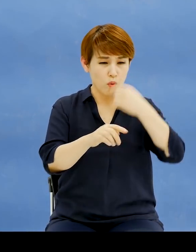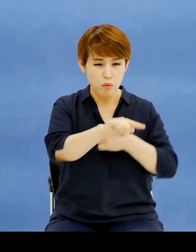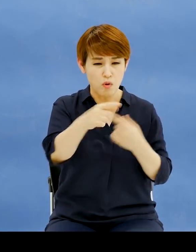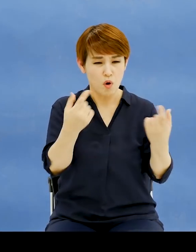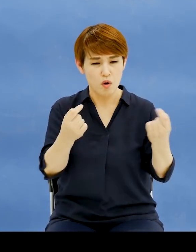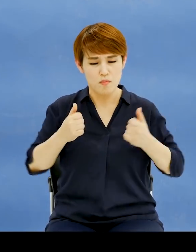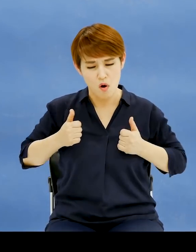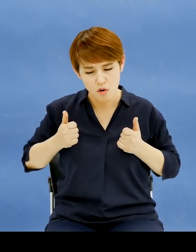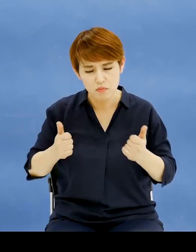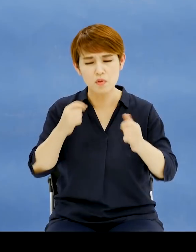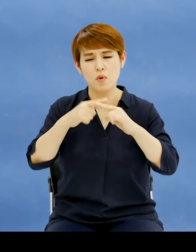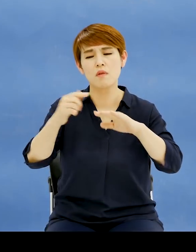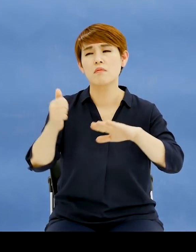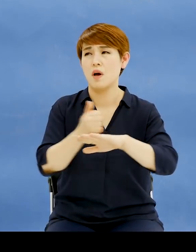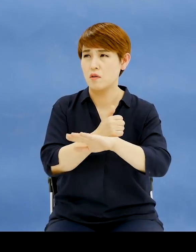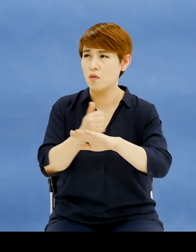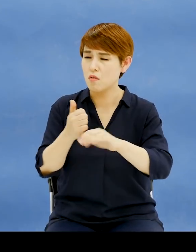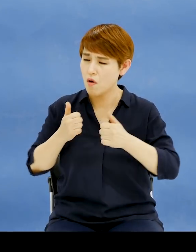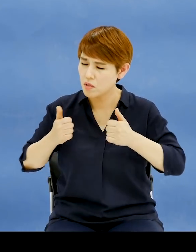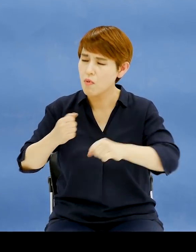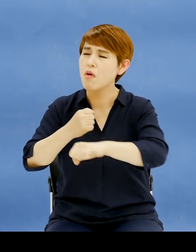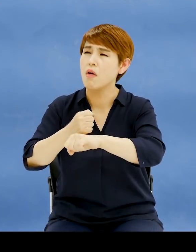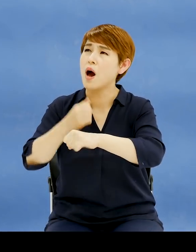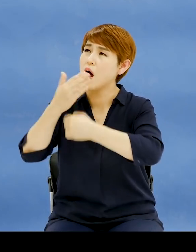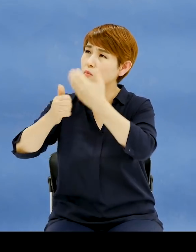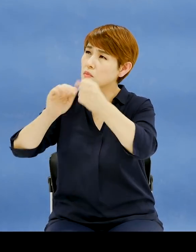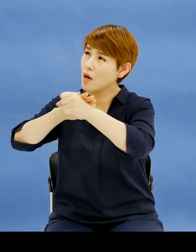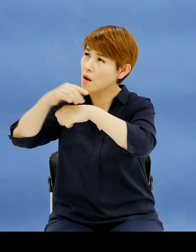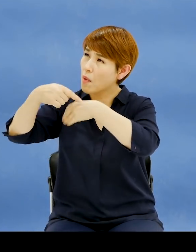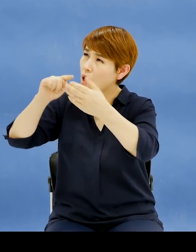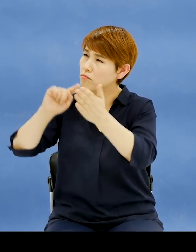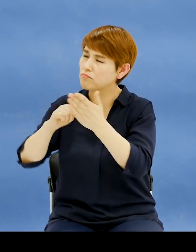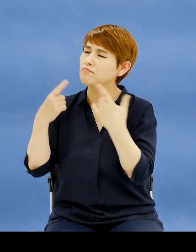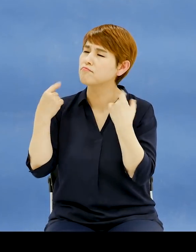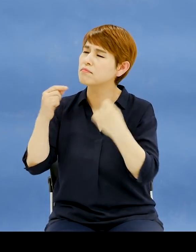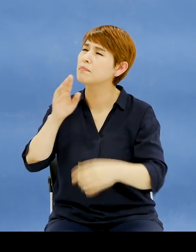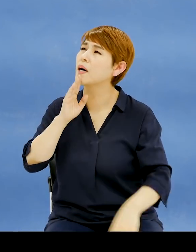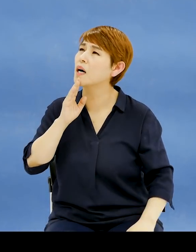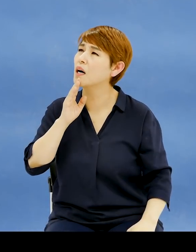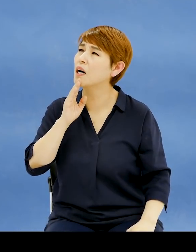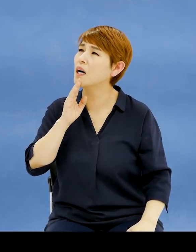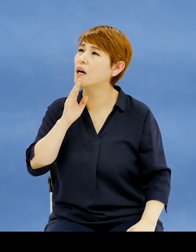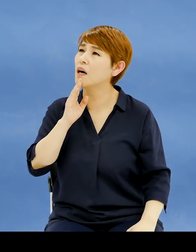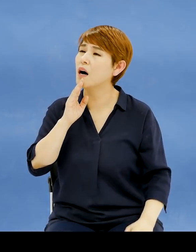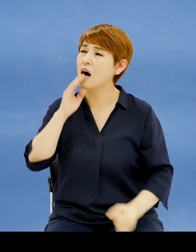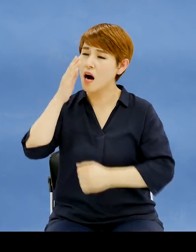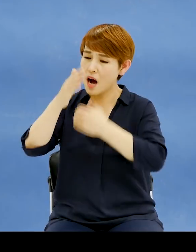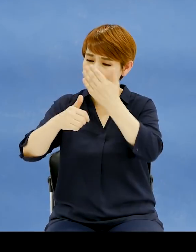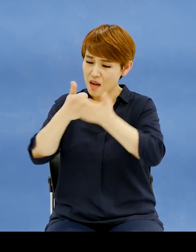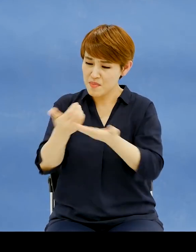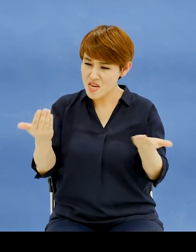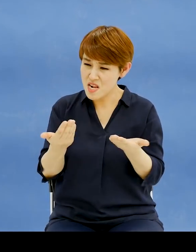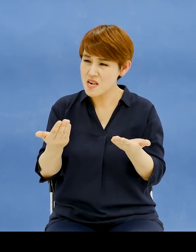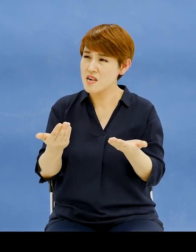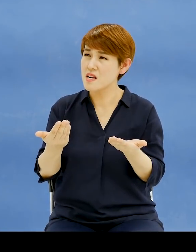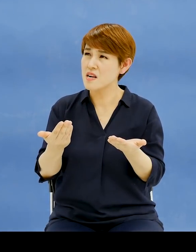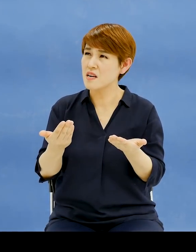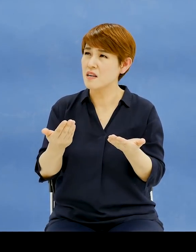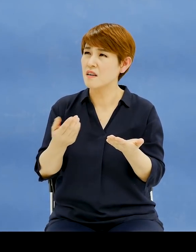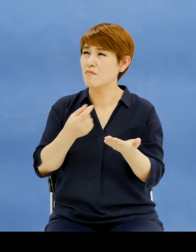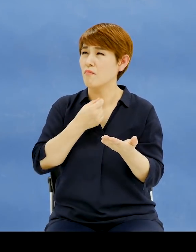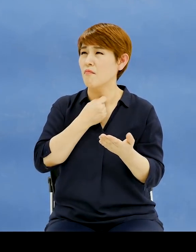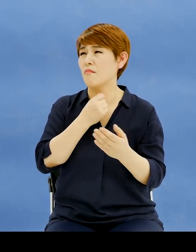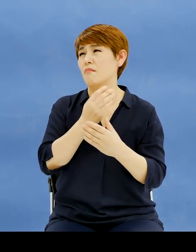일반 성도로 열심히 교회 다니고 열심히 하나님 섬기게 하나님 사랑하는 마음 하나도 변함없는데 난 진짜 이제